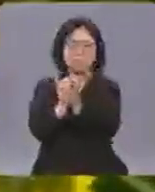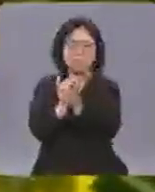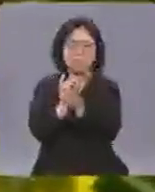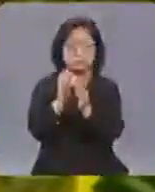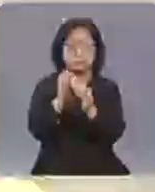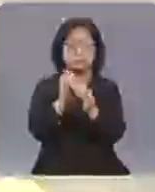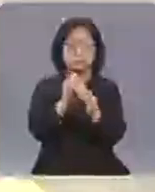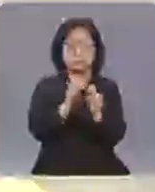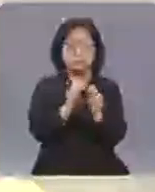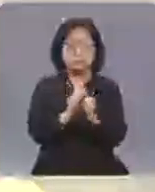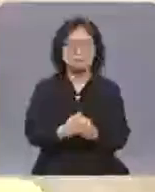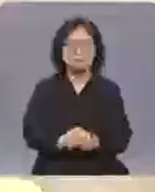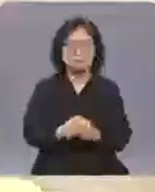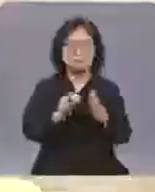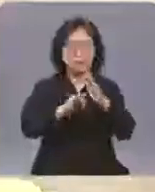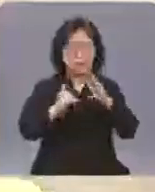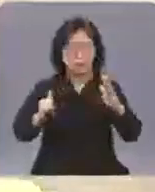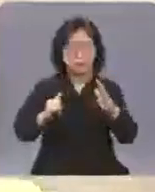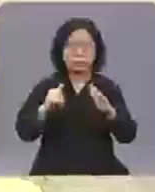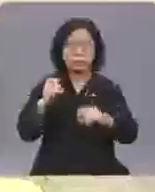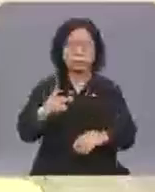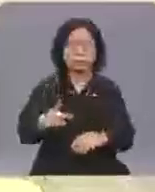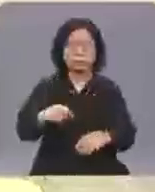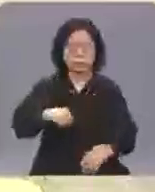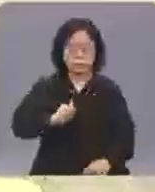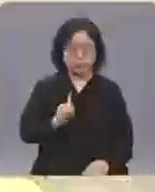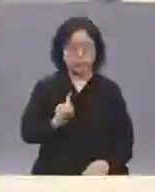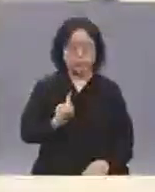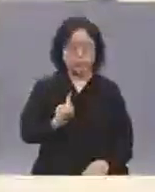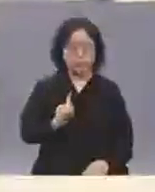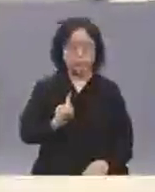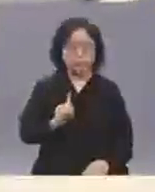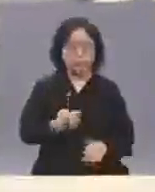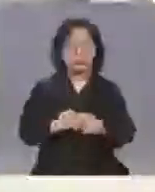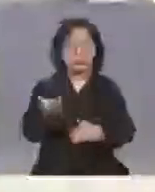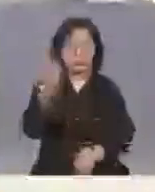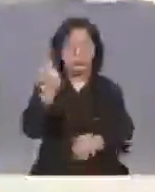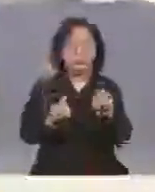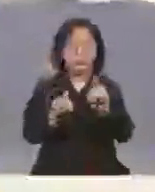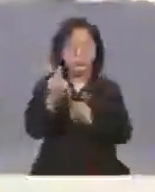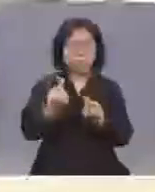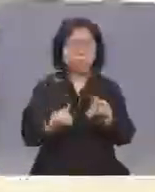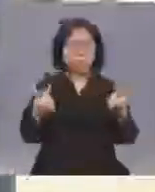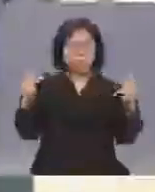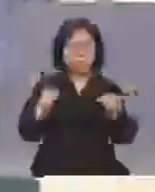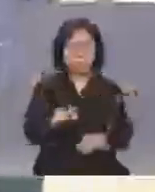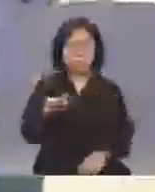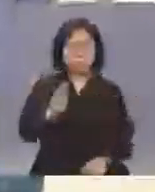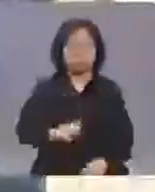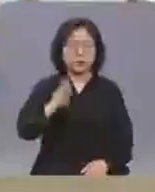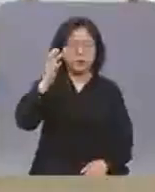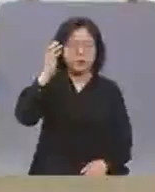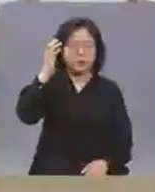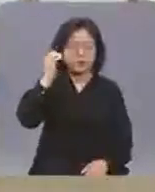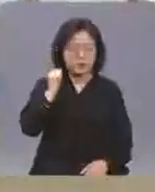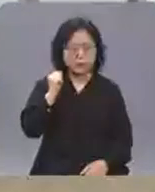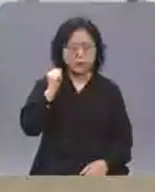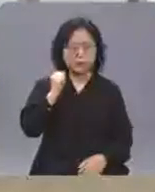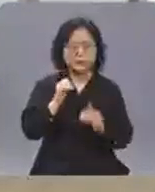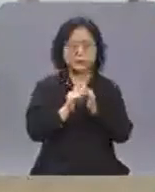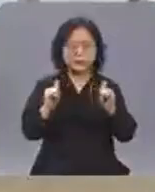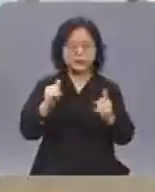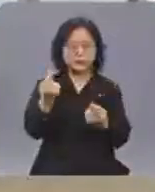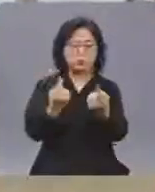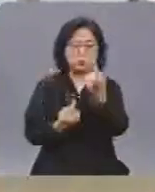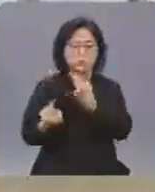반깁니다 가족과 함께 또는 홀로 예년보다는 뜸하지만 기억을 다짐했던 이들의